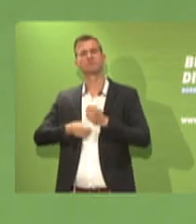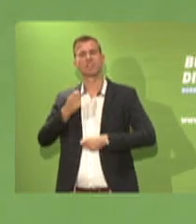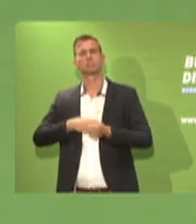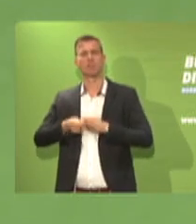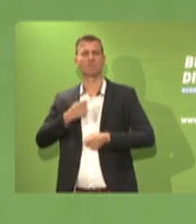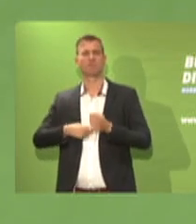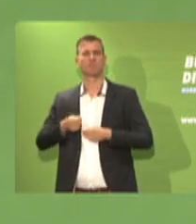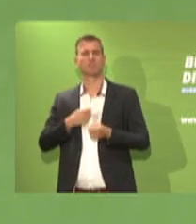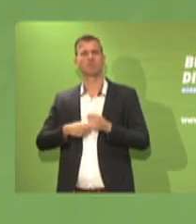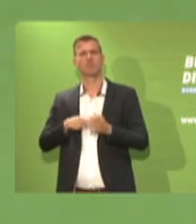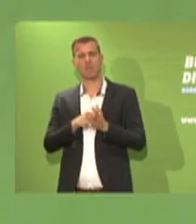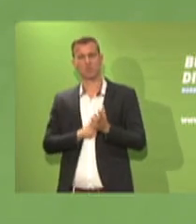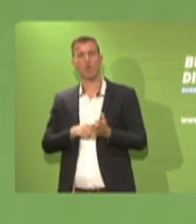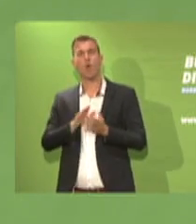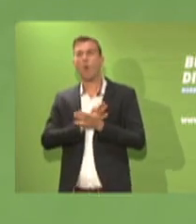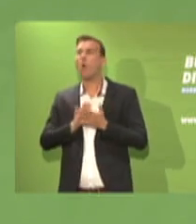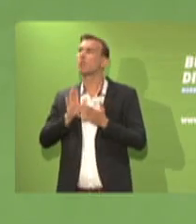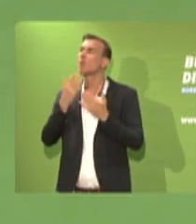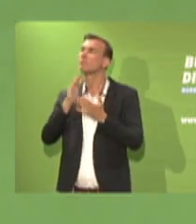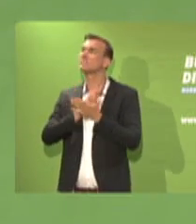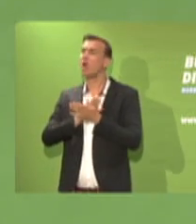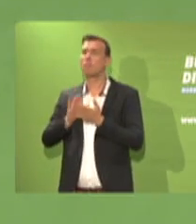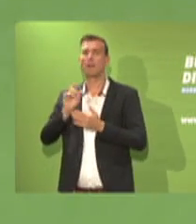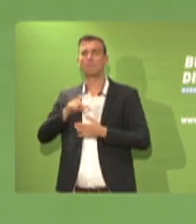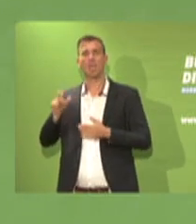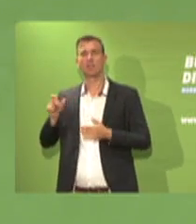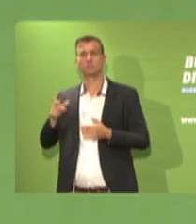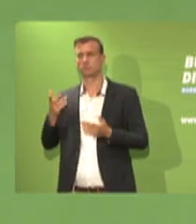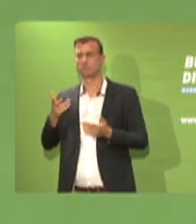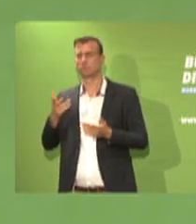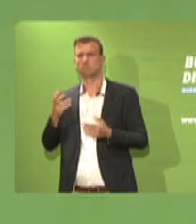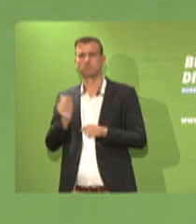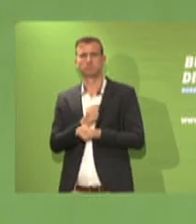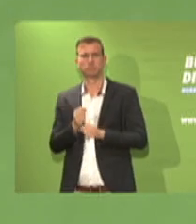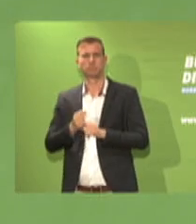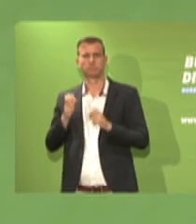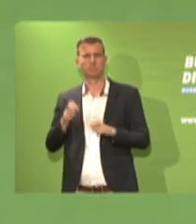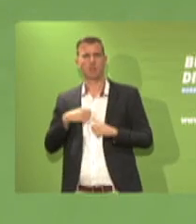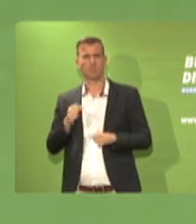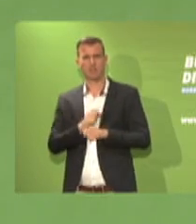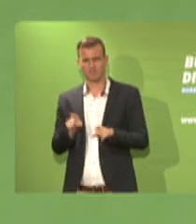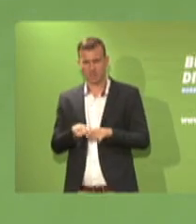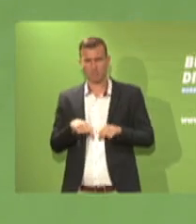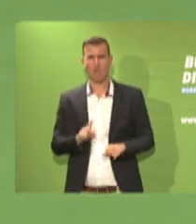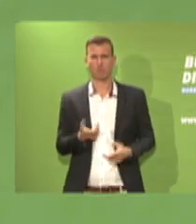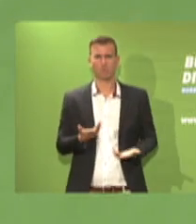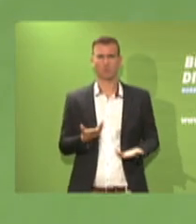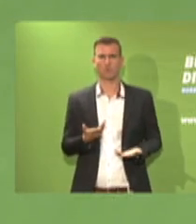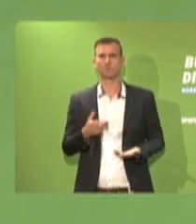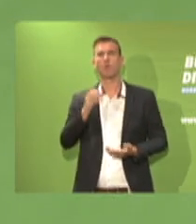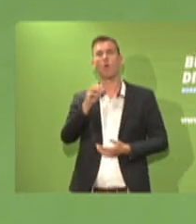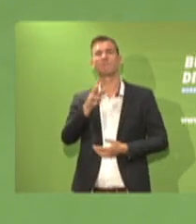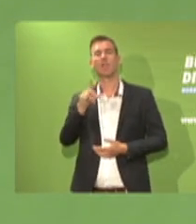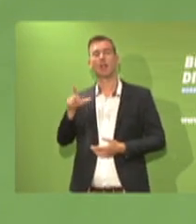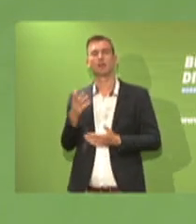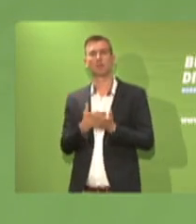saubere Luft können keine Unternehmen, können keine Menschen wirtschaften. Und so ist es auch bei uns, It's OWL. Ich